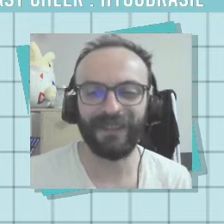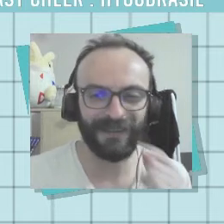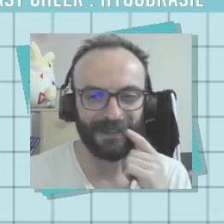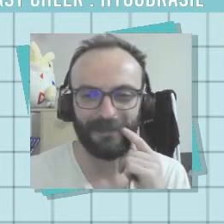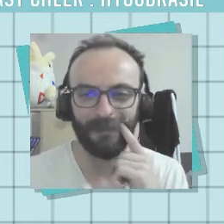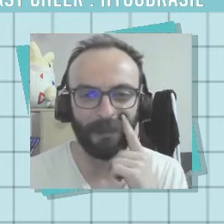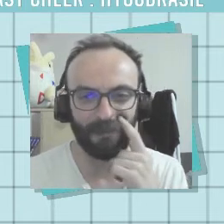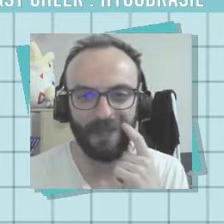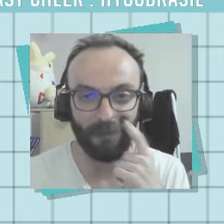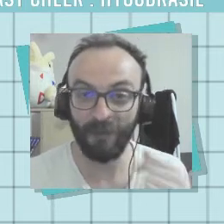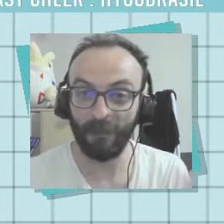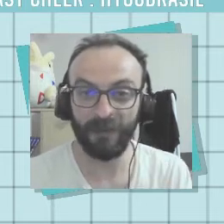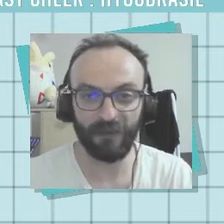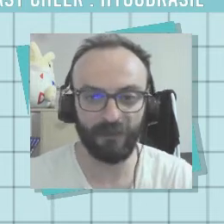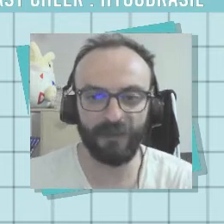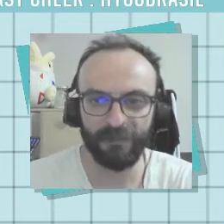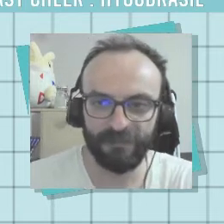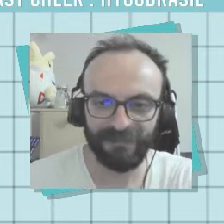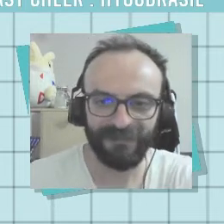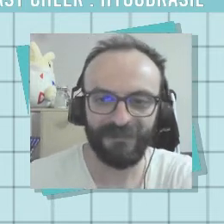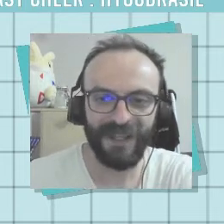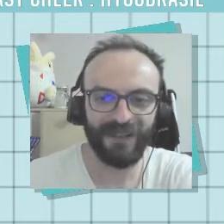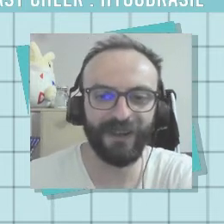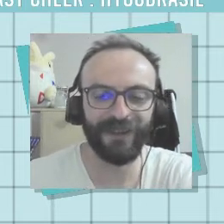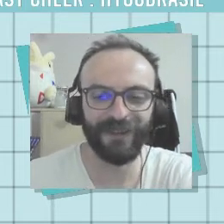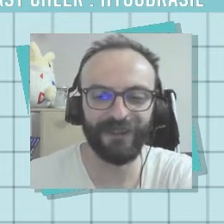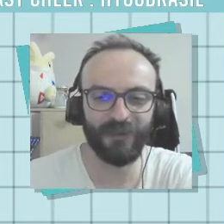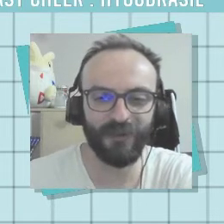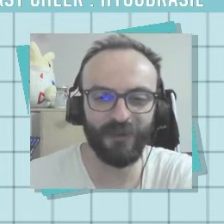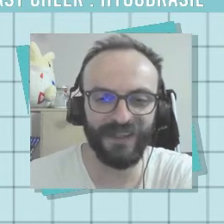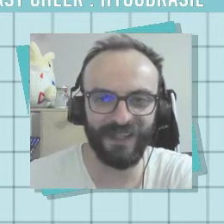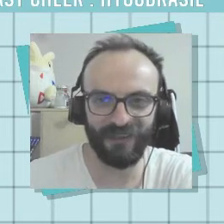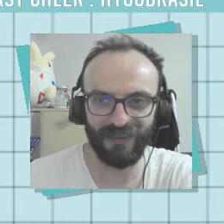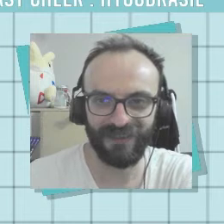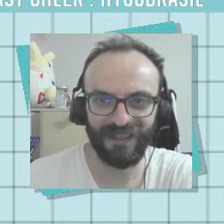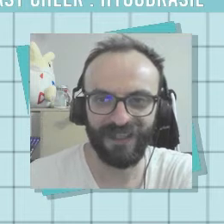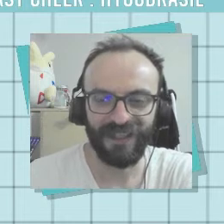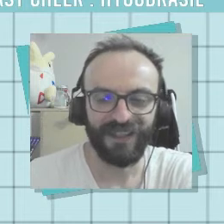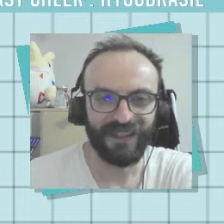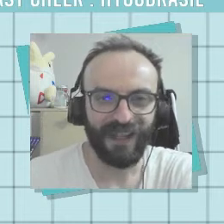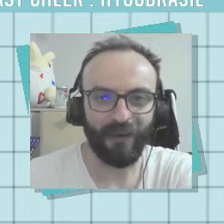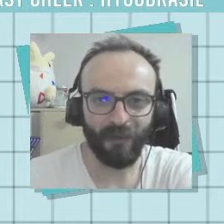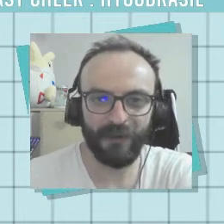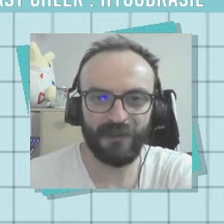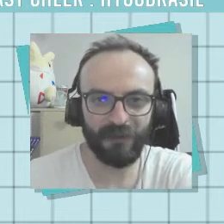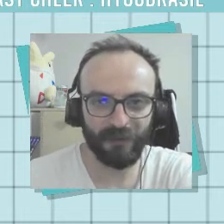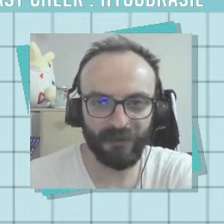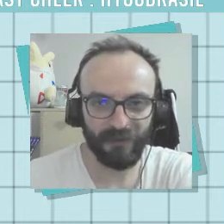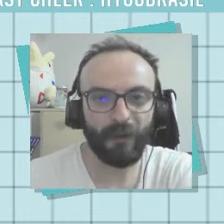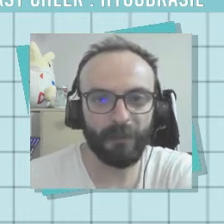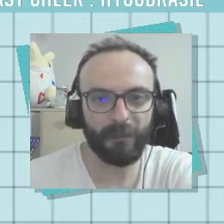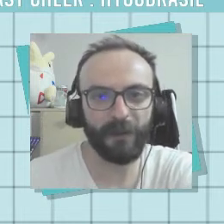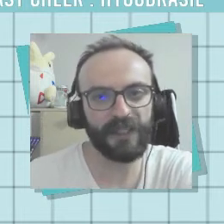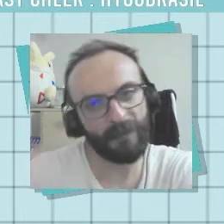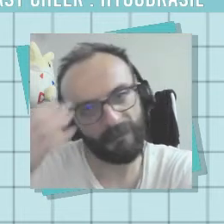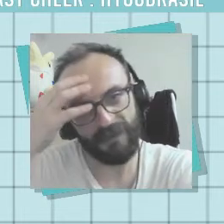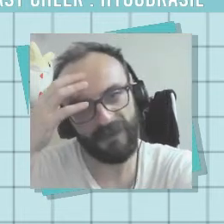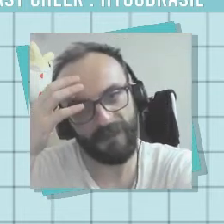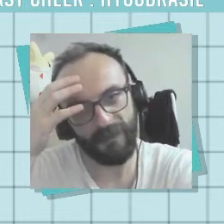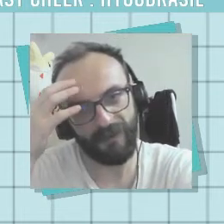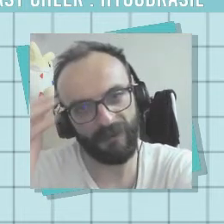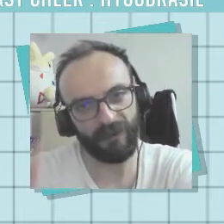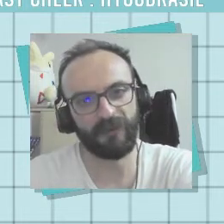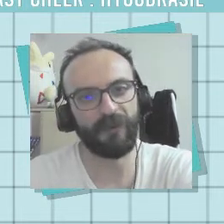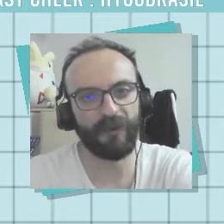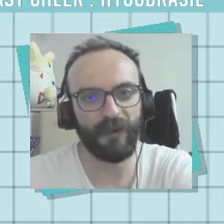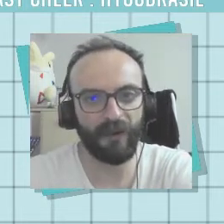Ok, ok. Bon bah cool. Et ben on apprend des trucs. Du coup je disais-je. Alors, on voit ce truc, partagé par une personne qui